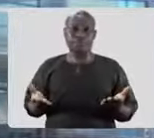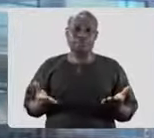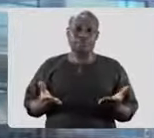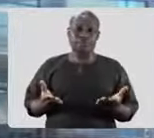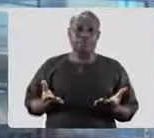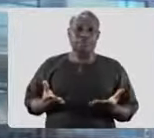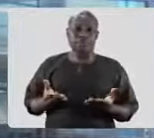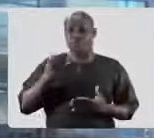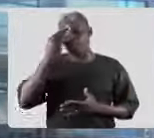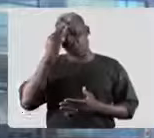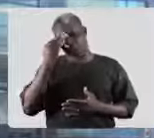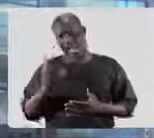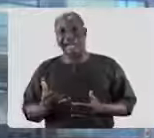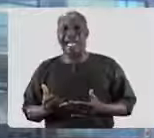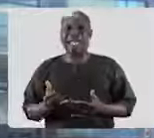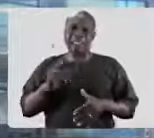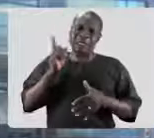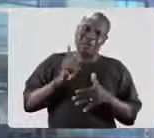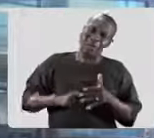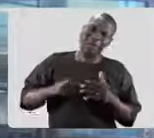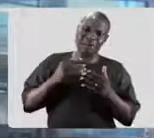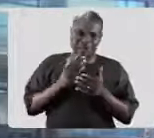e de ade a na so obi e de aye wo